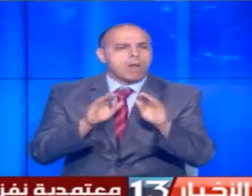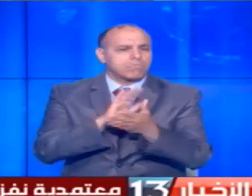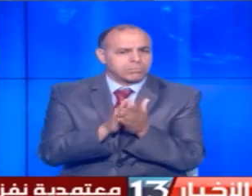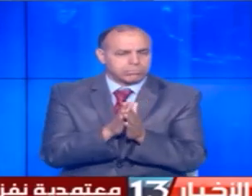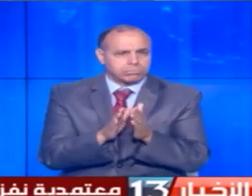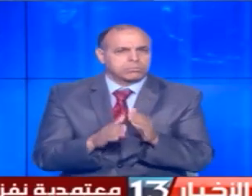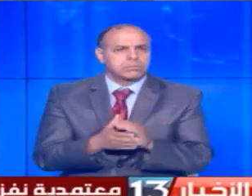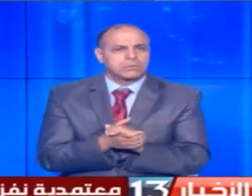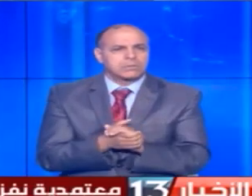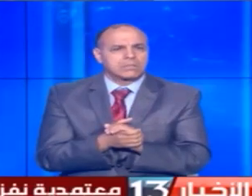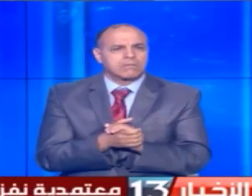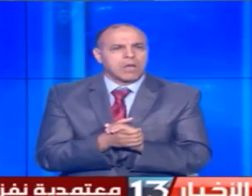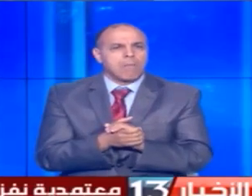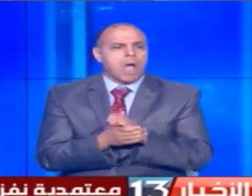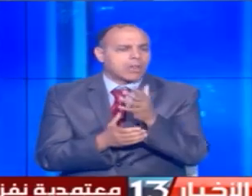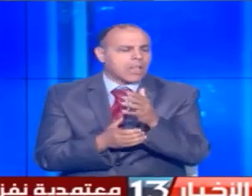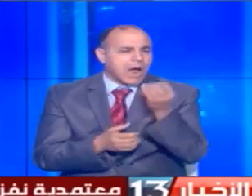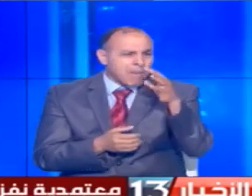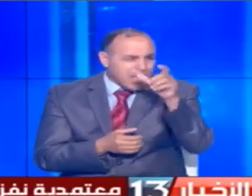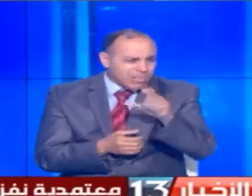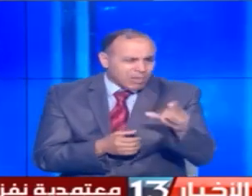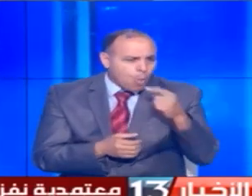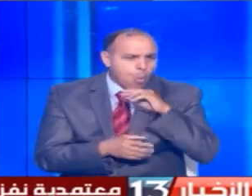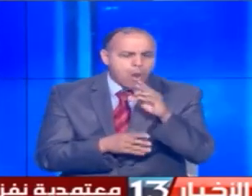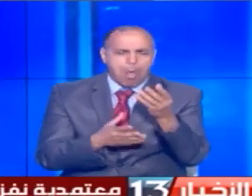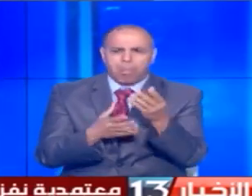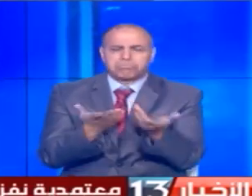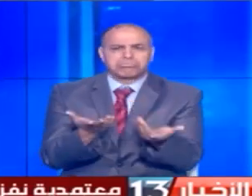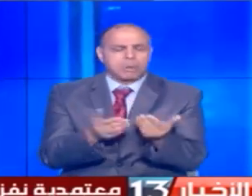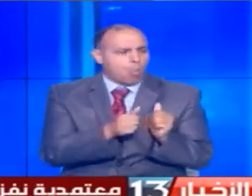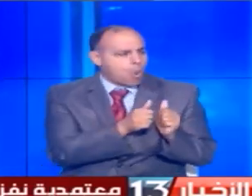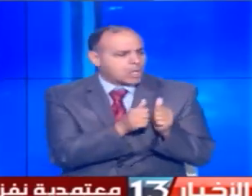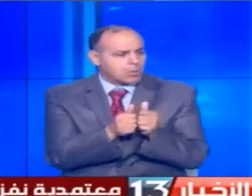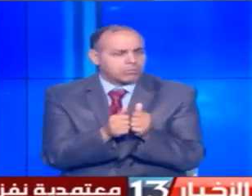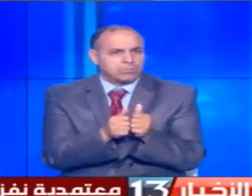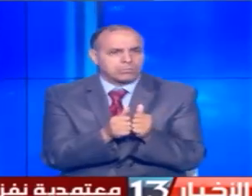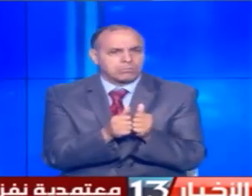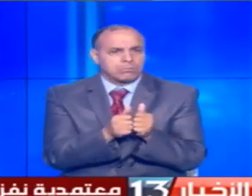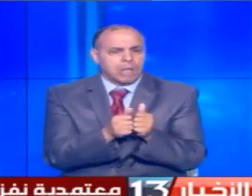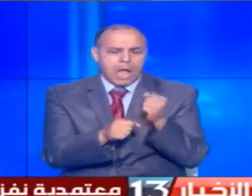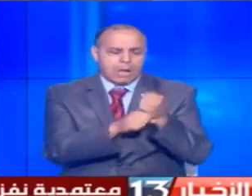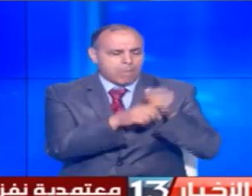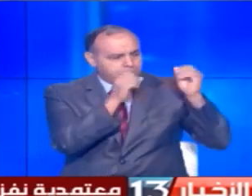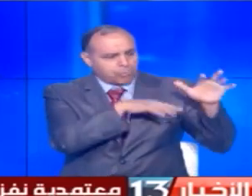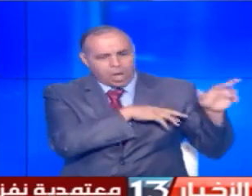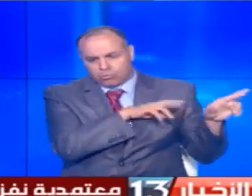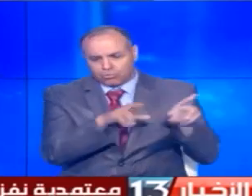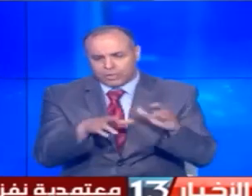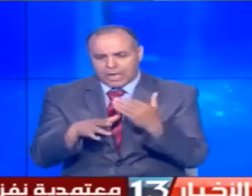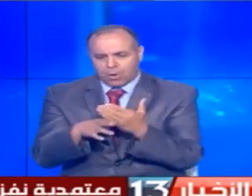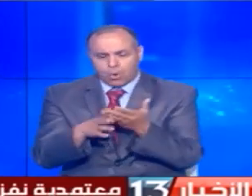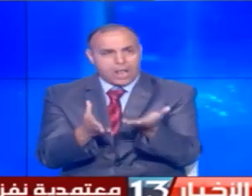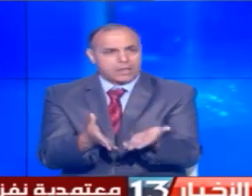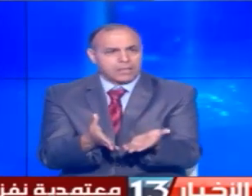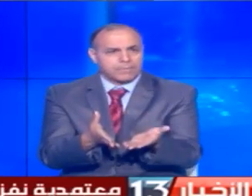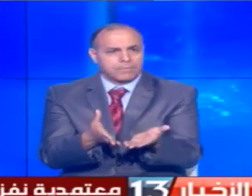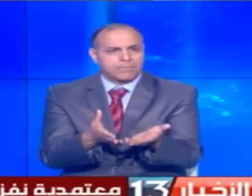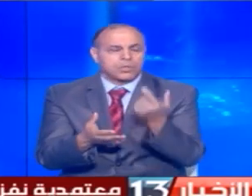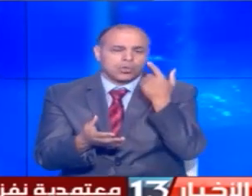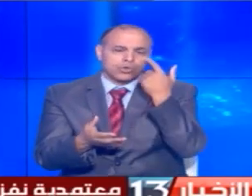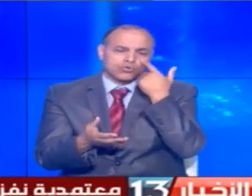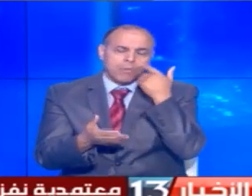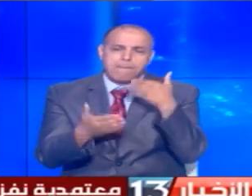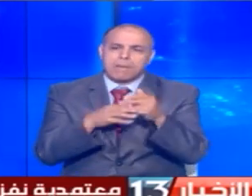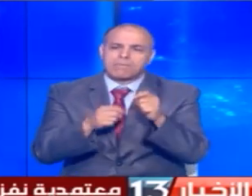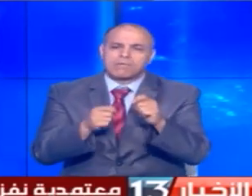لازم تلامذة يجي 400 تلميذ ولا اكثر ونوصلوهم، نبطلوا نخدموا نفوسنا ونوصلوهم، في الاخر نوصلوا غاديك سقروا من